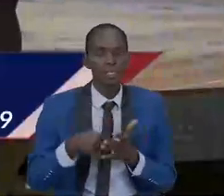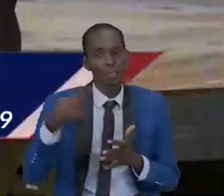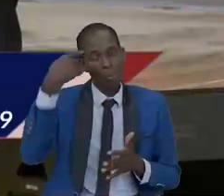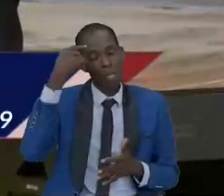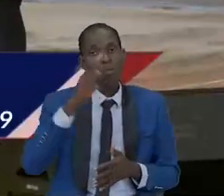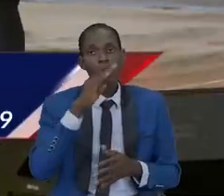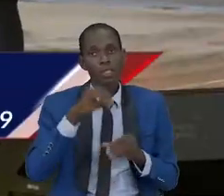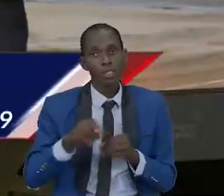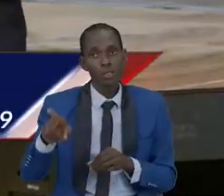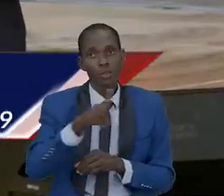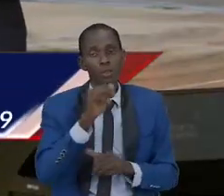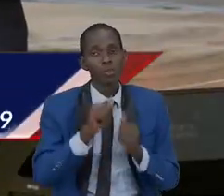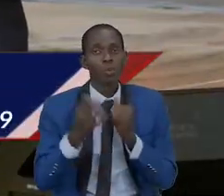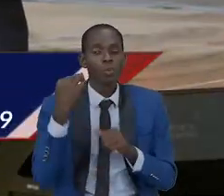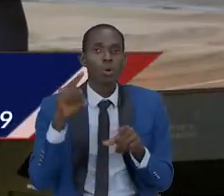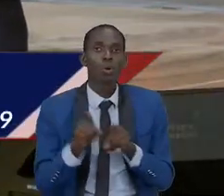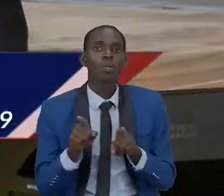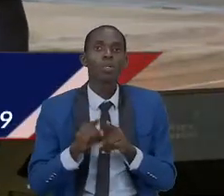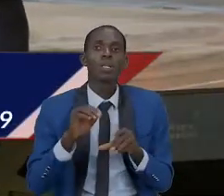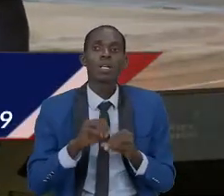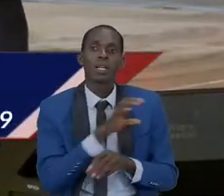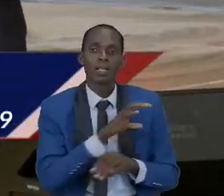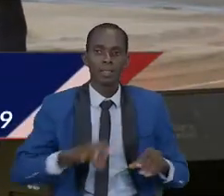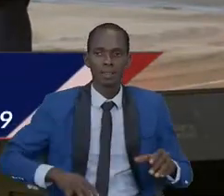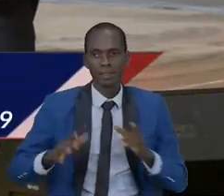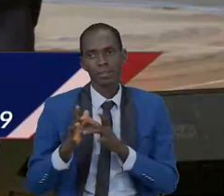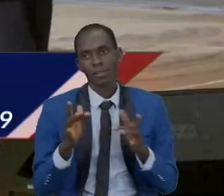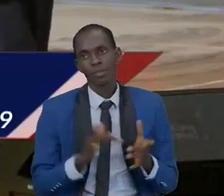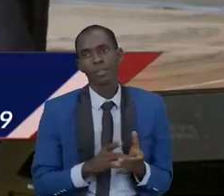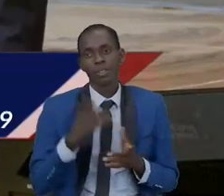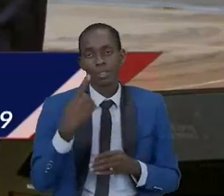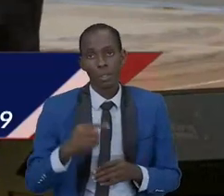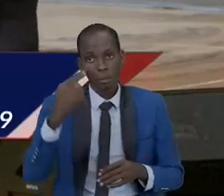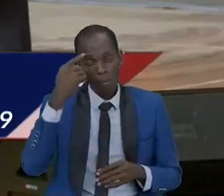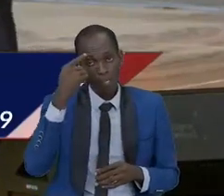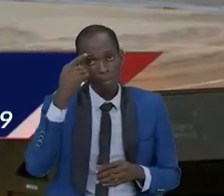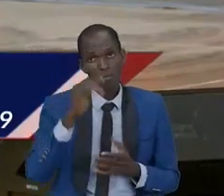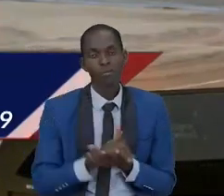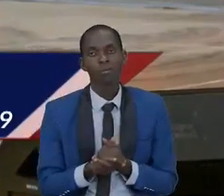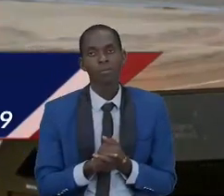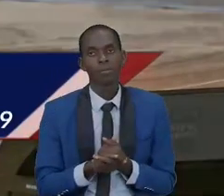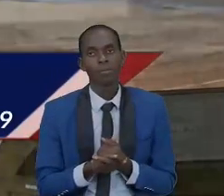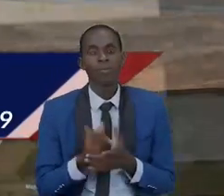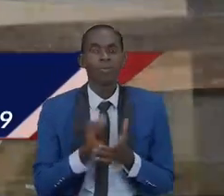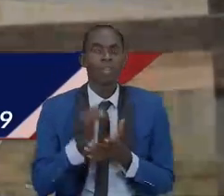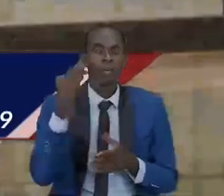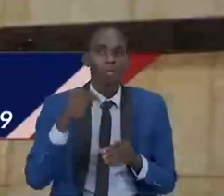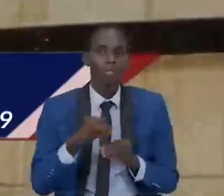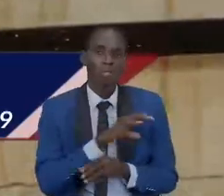ayez en vous les sentiments qui étaient en Jésus Christ